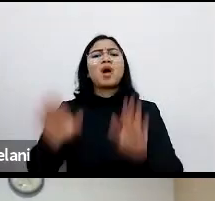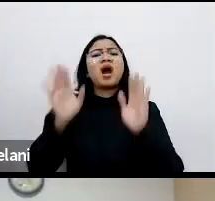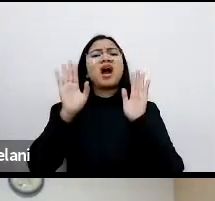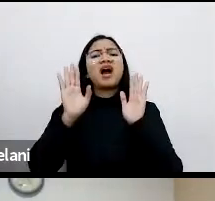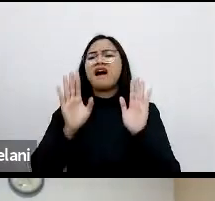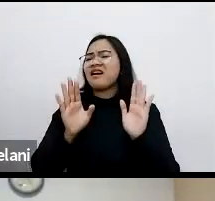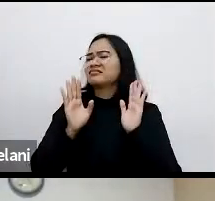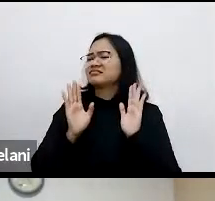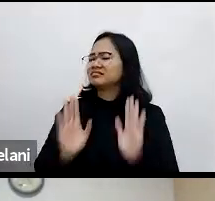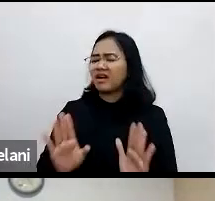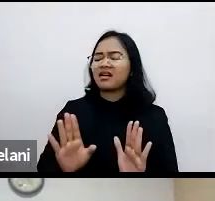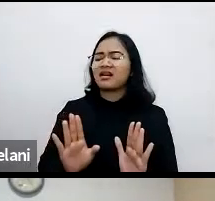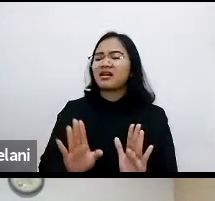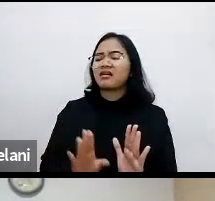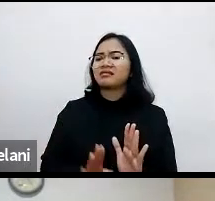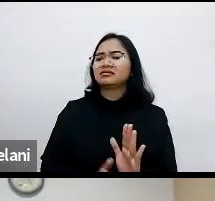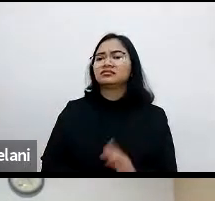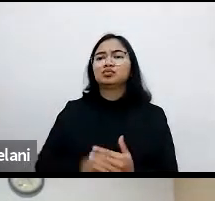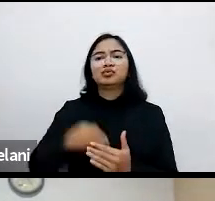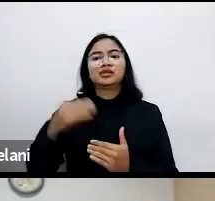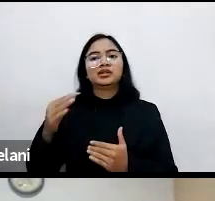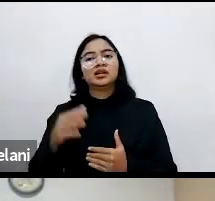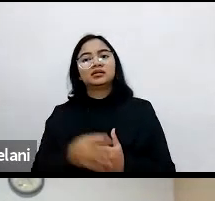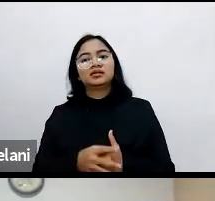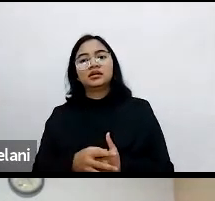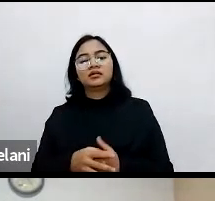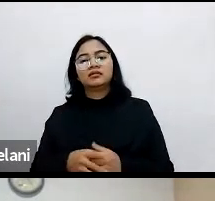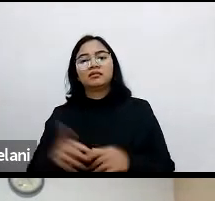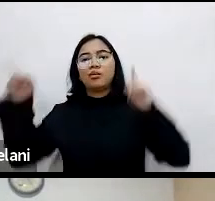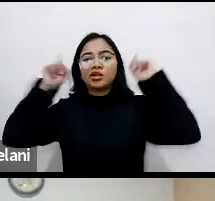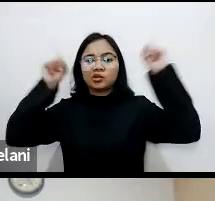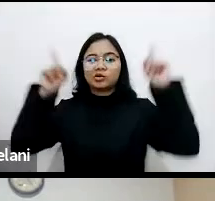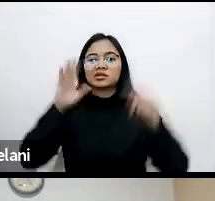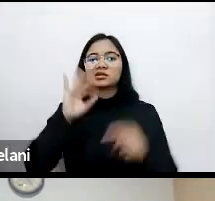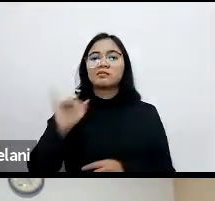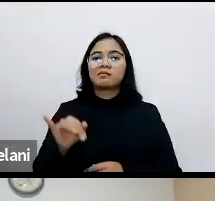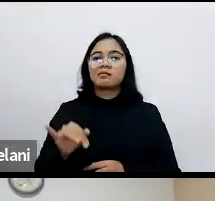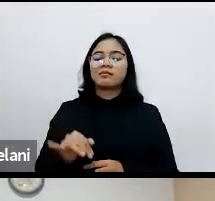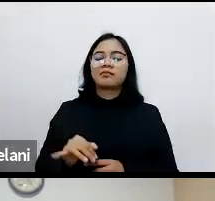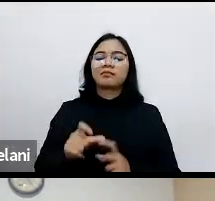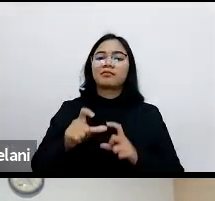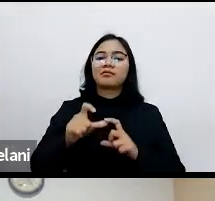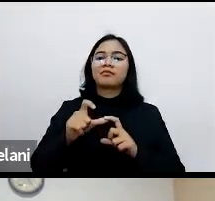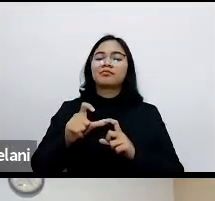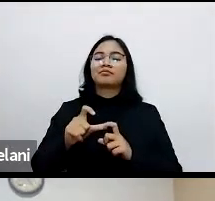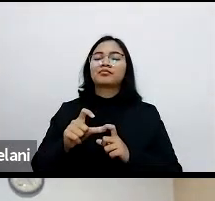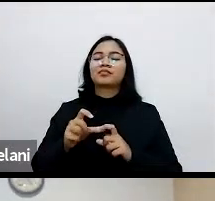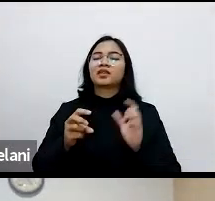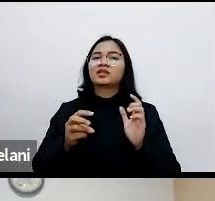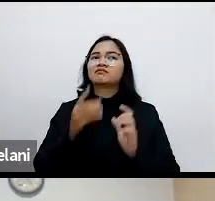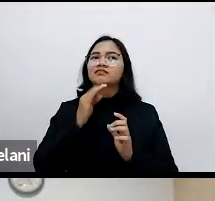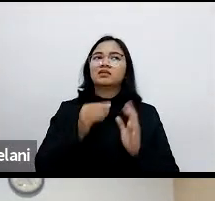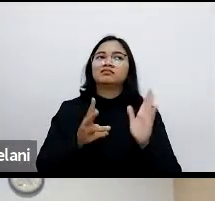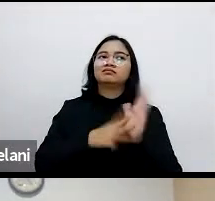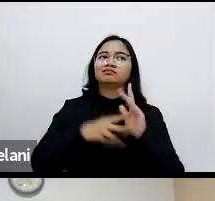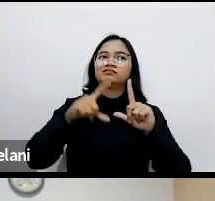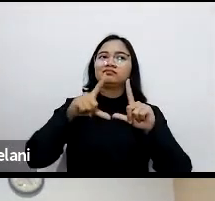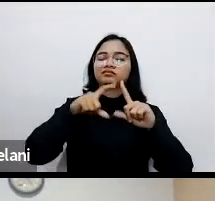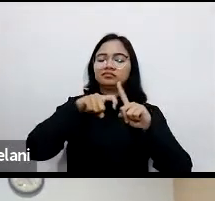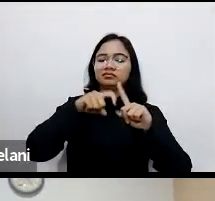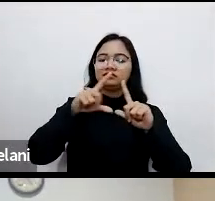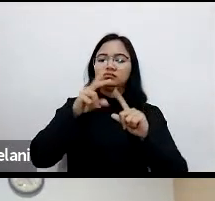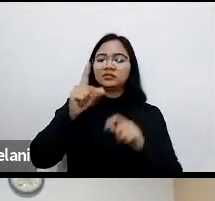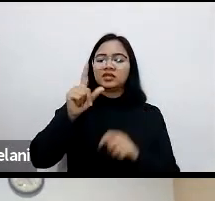kompleks karena kemudian seringkali dipolitisir sebagai makar dan sebagainya. Oleh sebab itu memang harus strategis